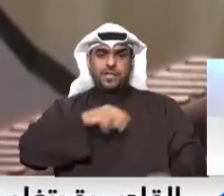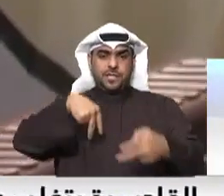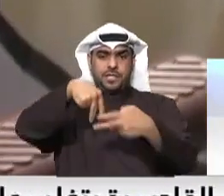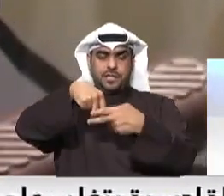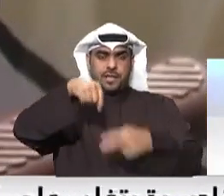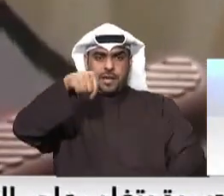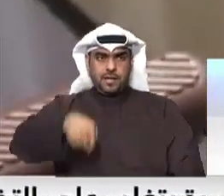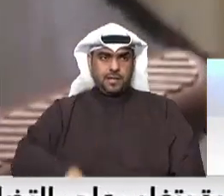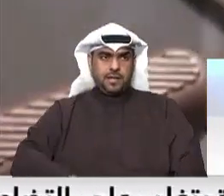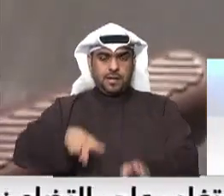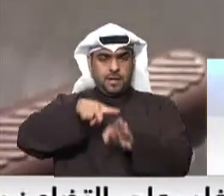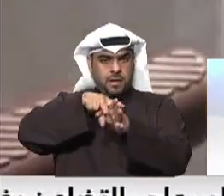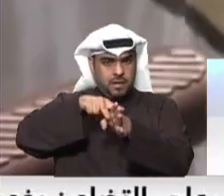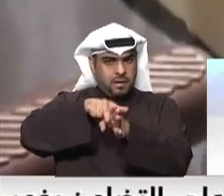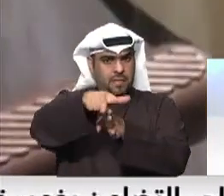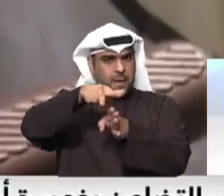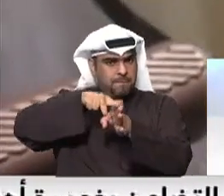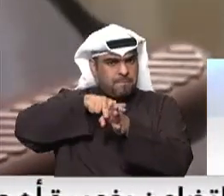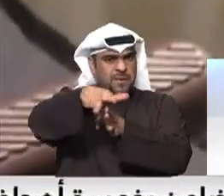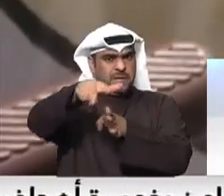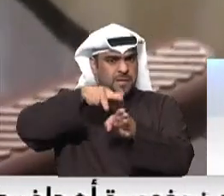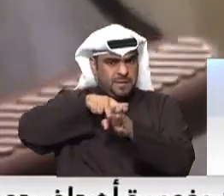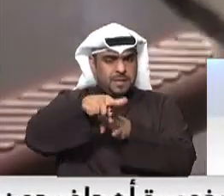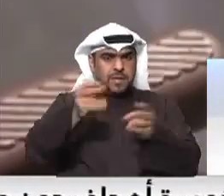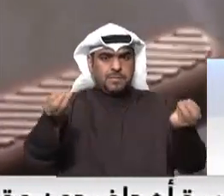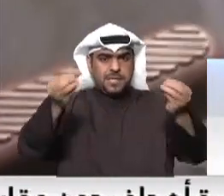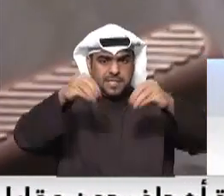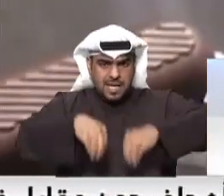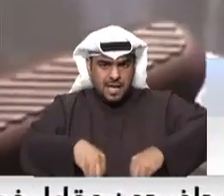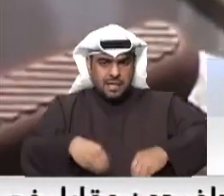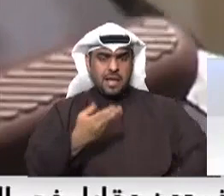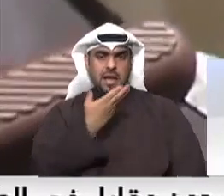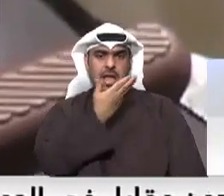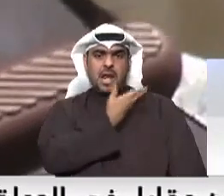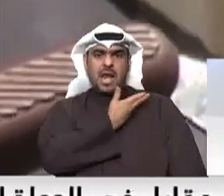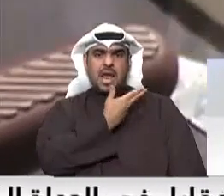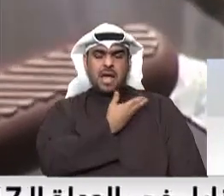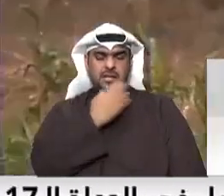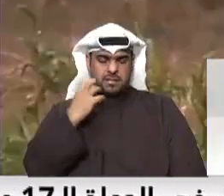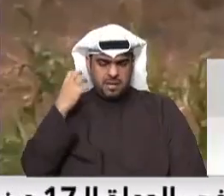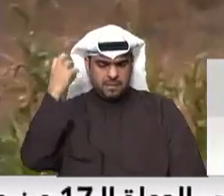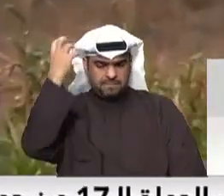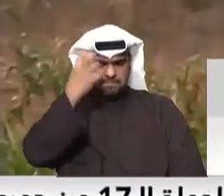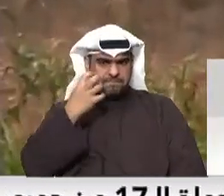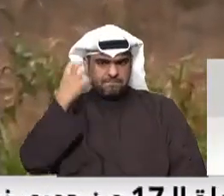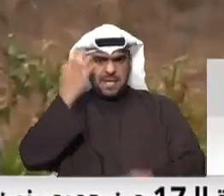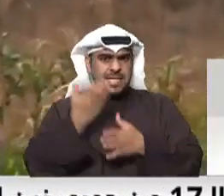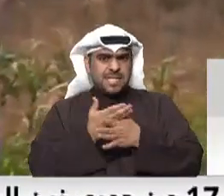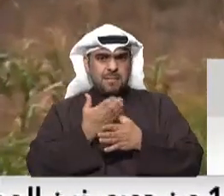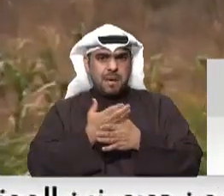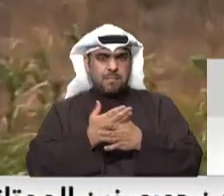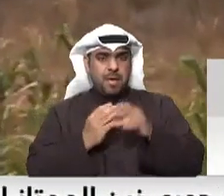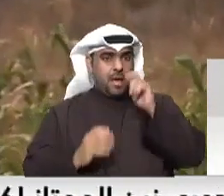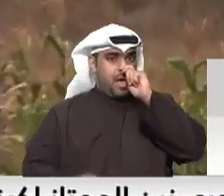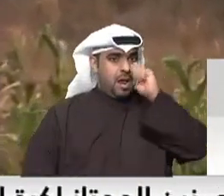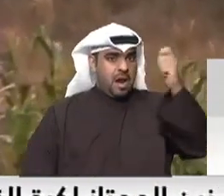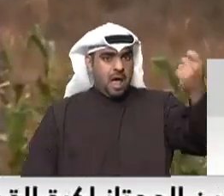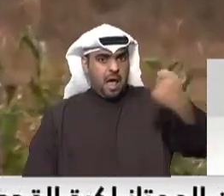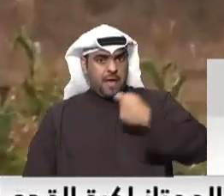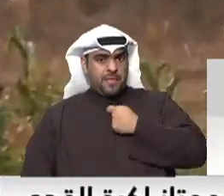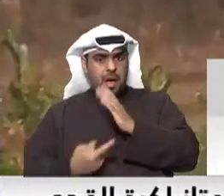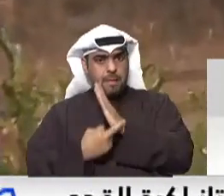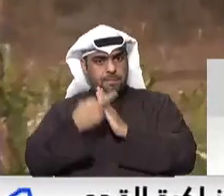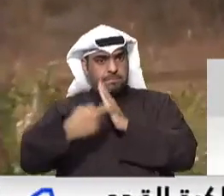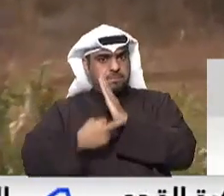القطاع يخشون من لحظة يصبح التصعيد فيها أمرا واقعا. أما أن التصعيد هو السبيل الذي يسعى